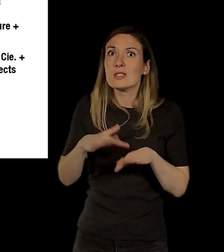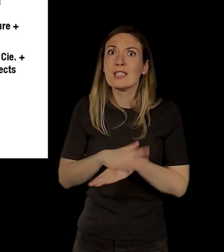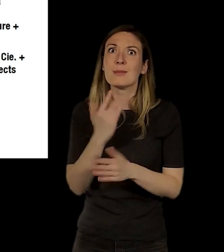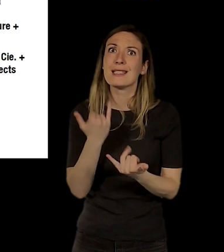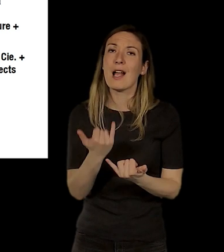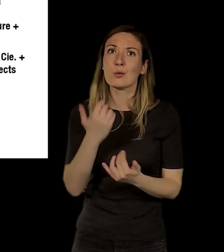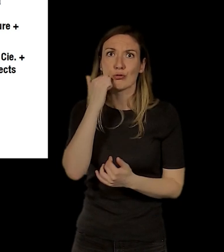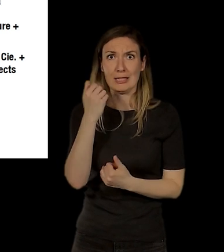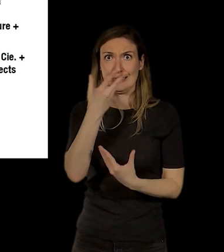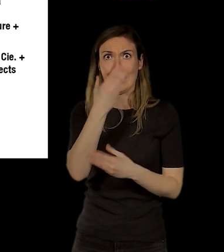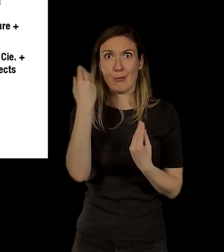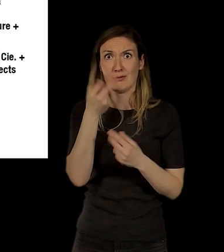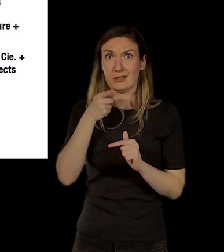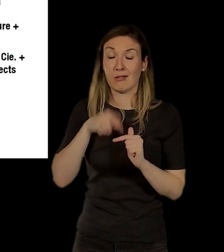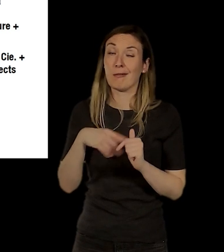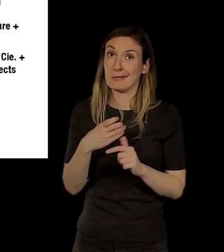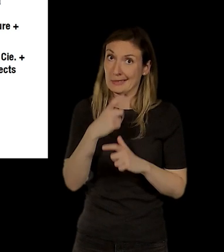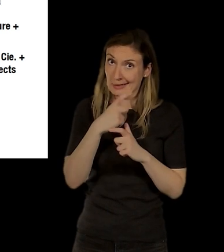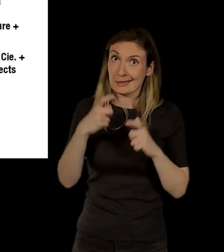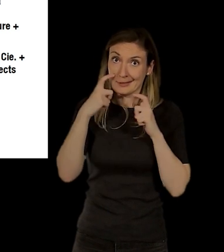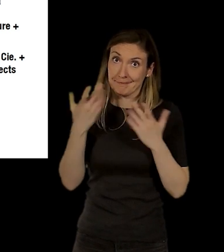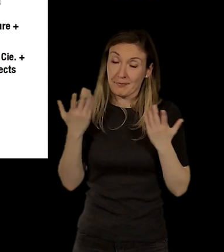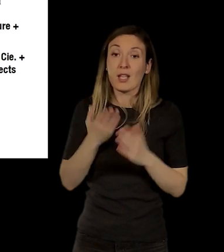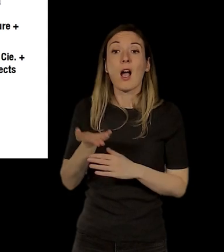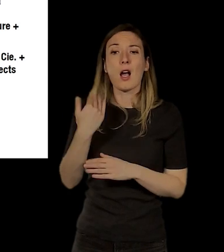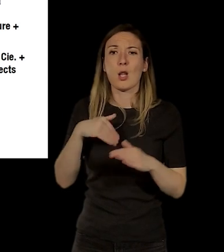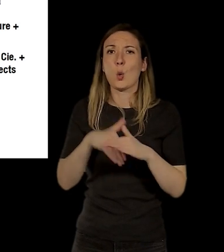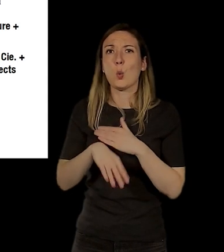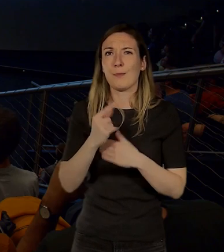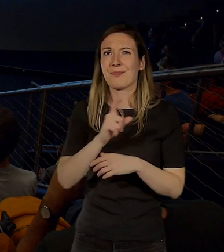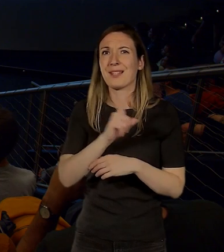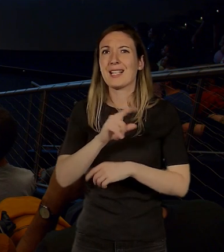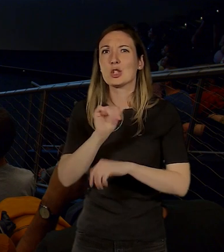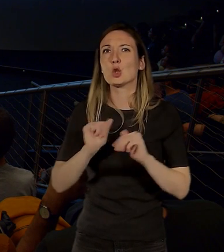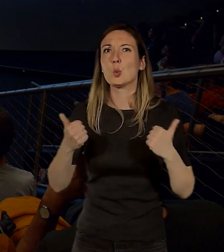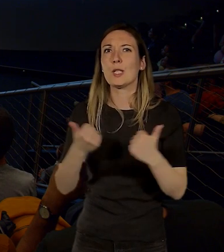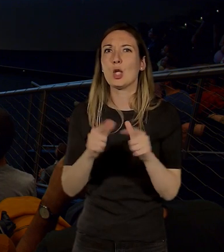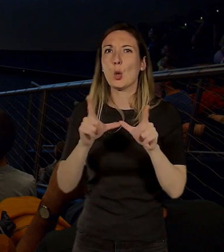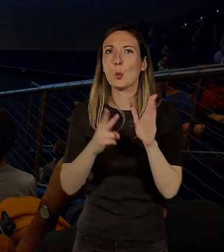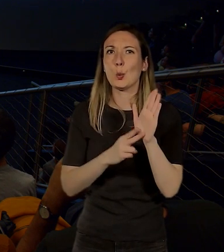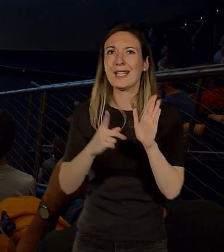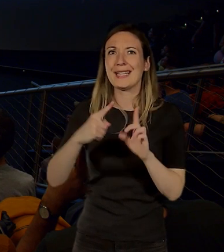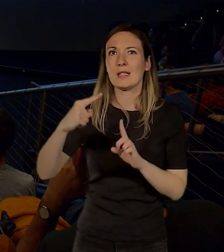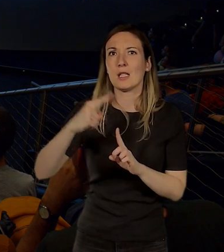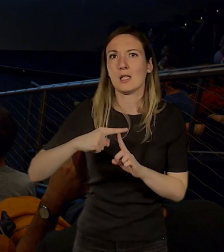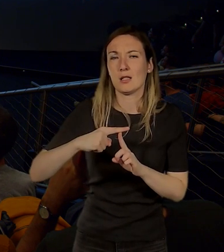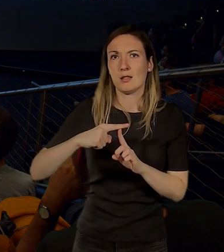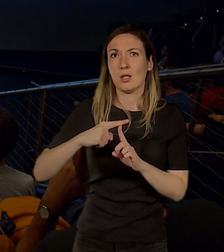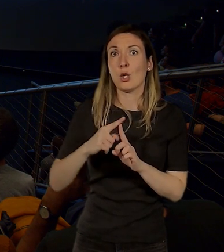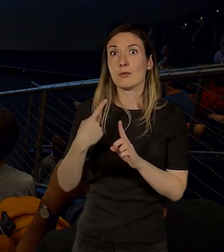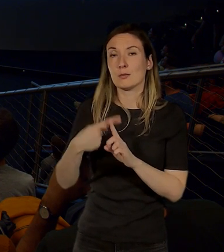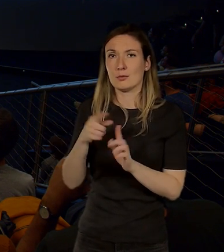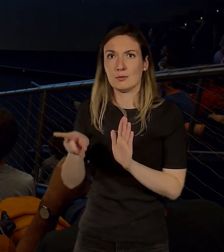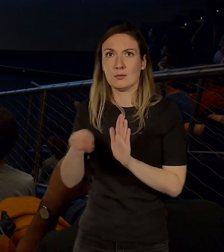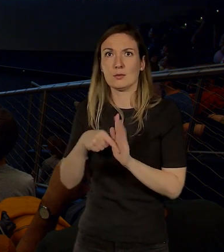A jsou to kolegové z UNIT, architekti, s kolegama z Londýna,